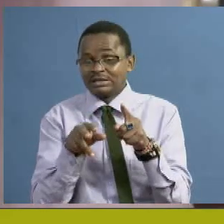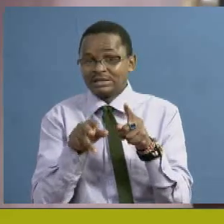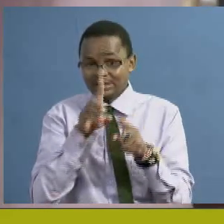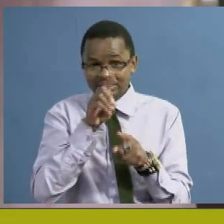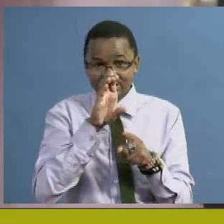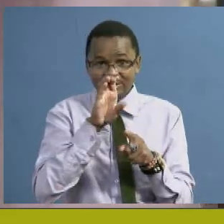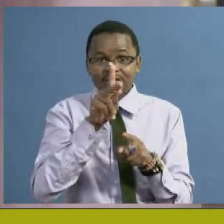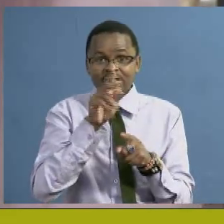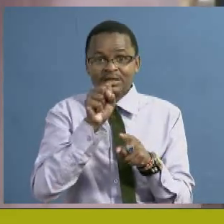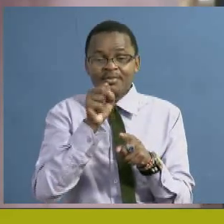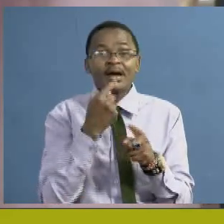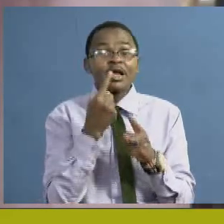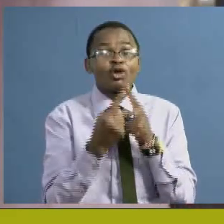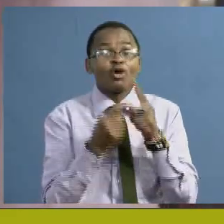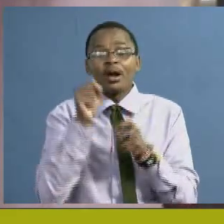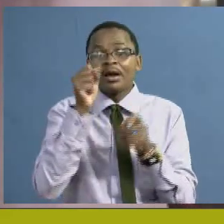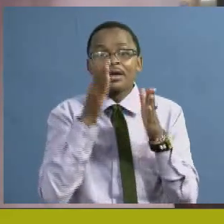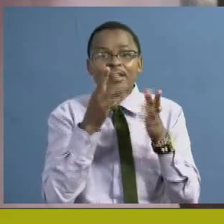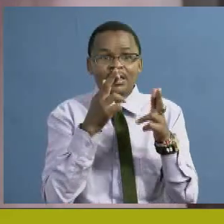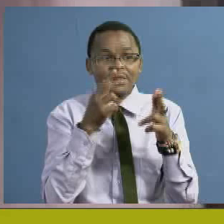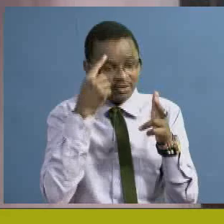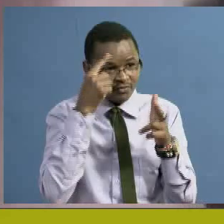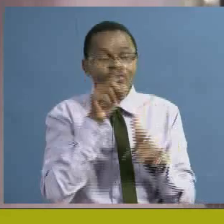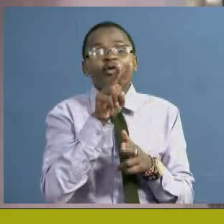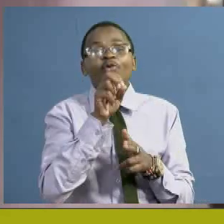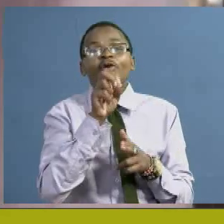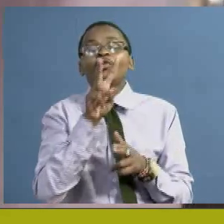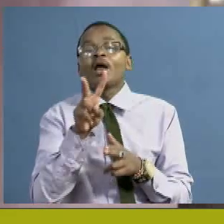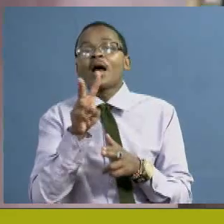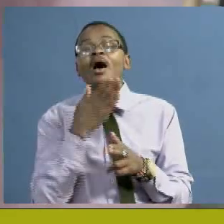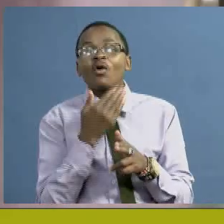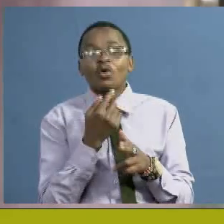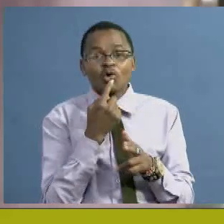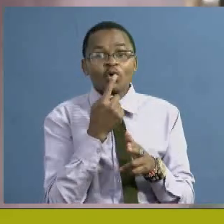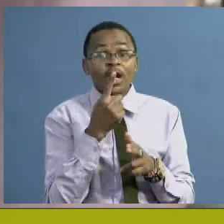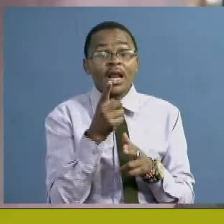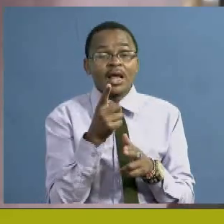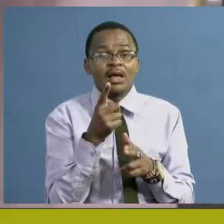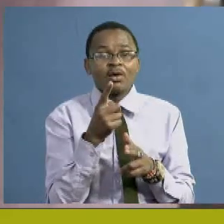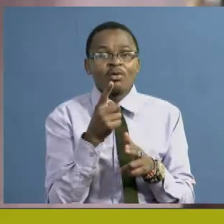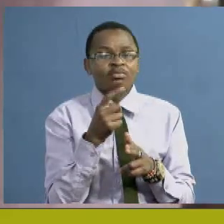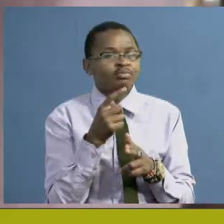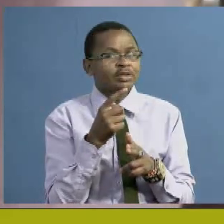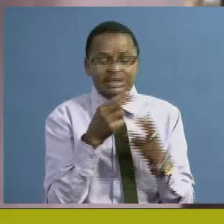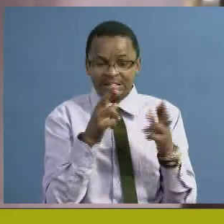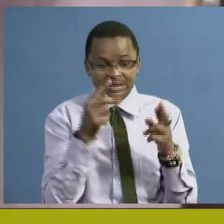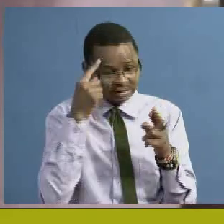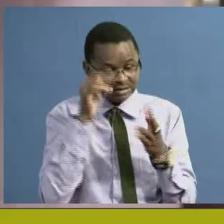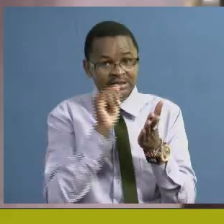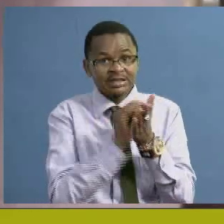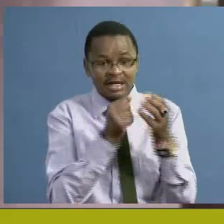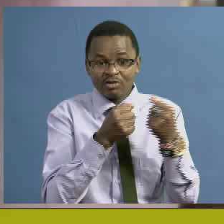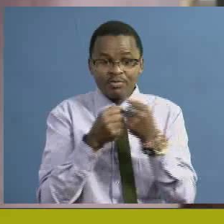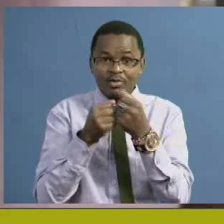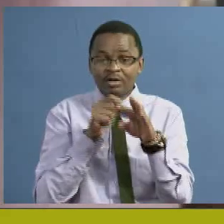he quacks like a politician, he is ready for 2022. And I want to tell him, we are so ready for that